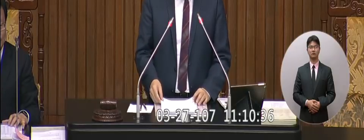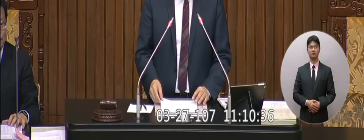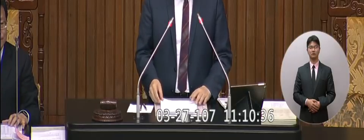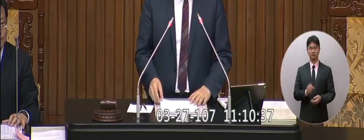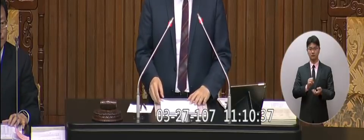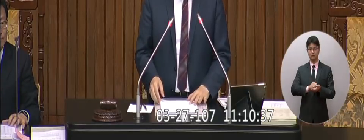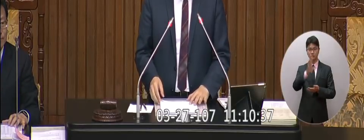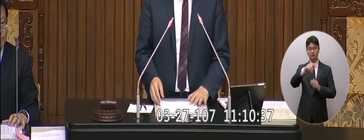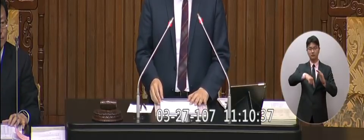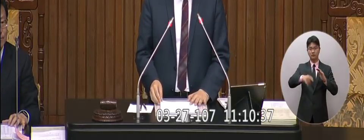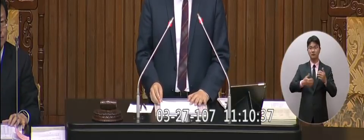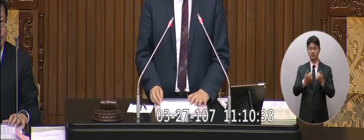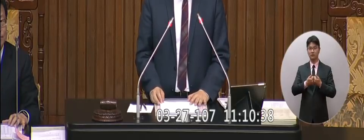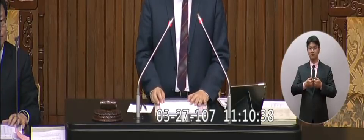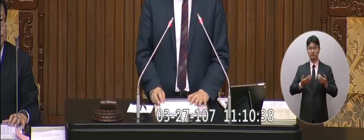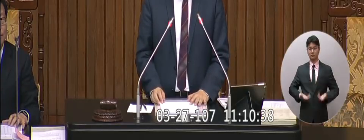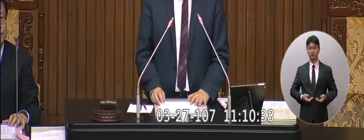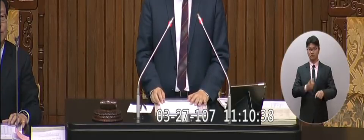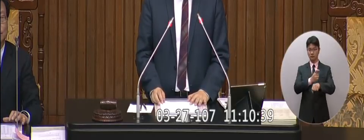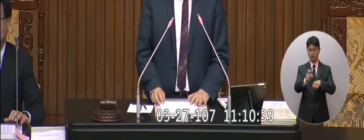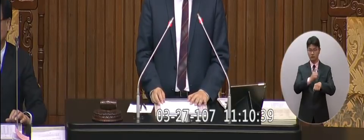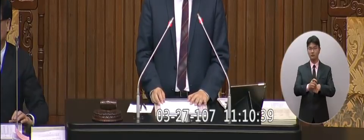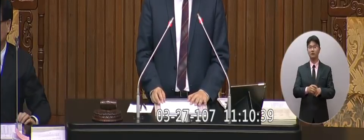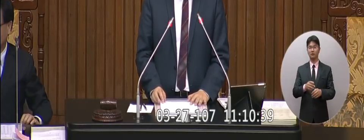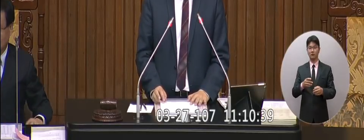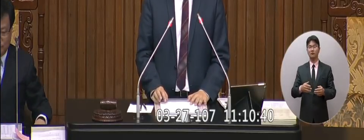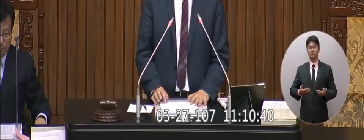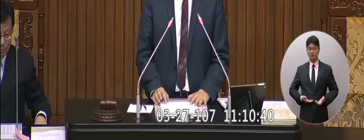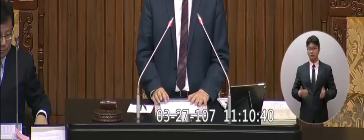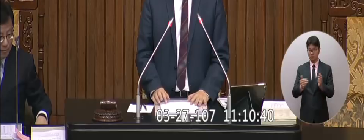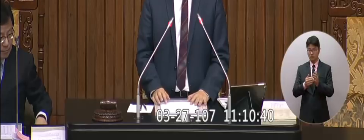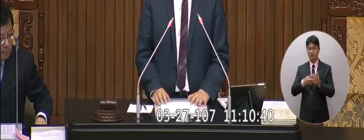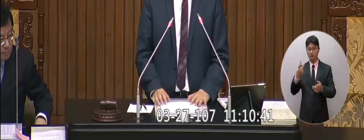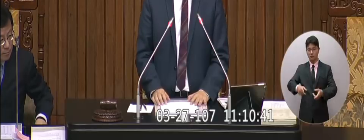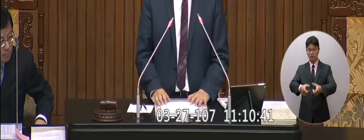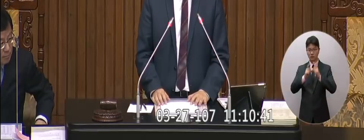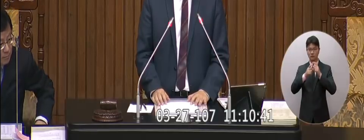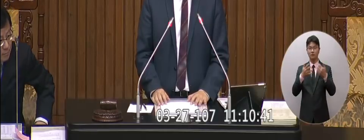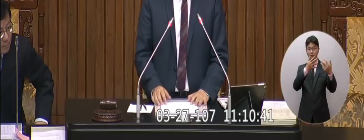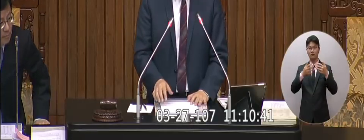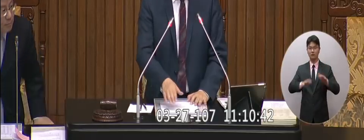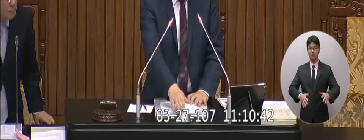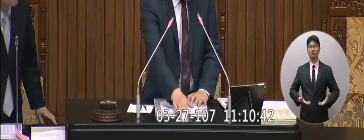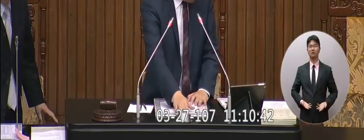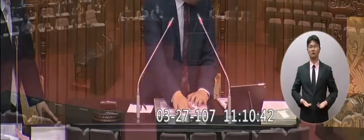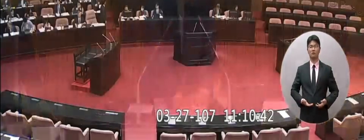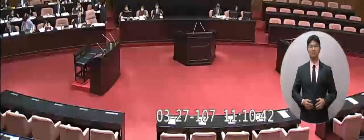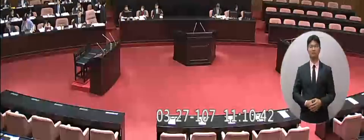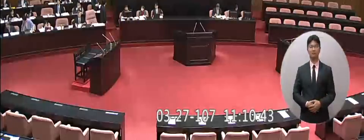报告院会休息10分钟，休息之后继续进行质询，现在休息。